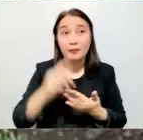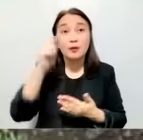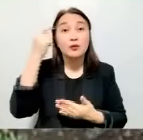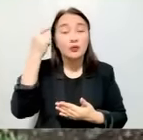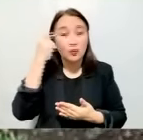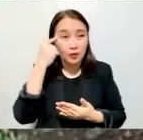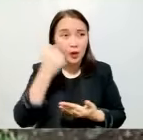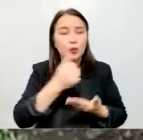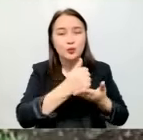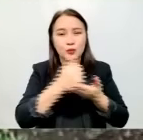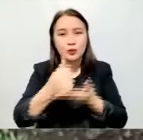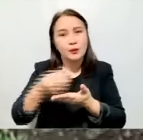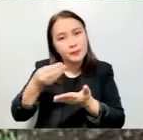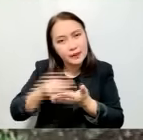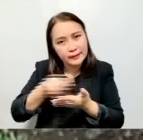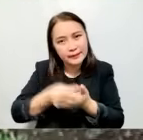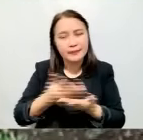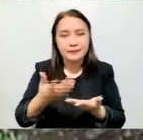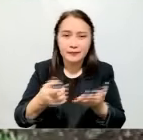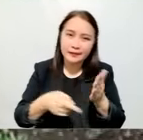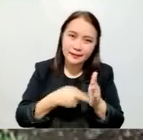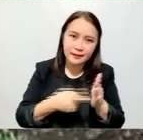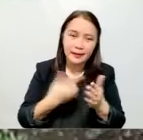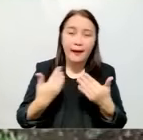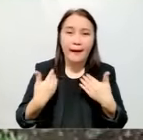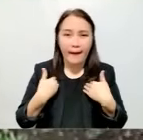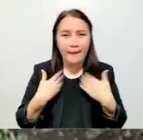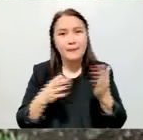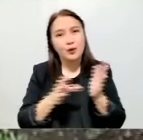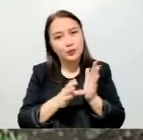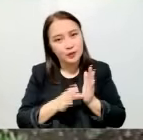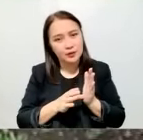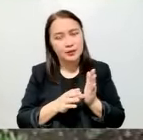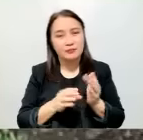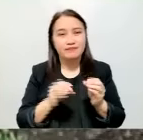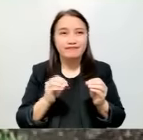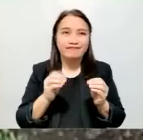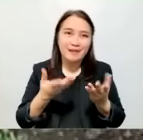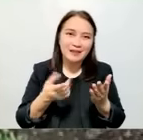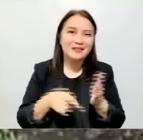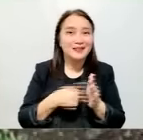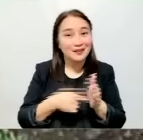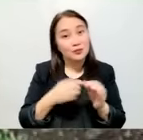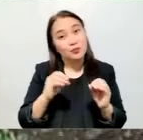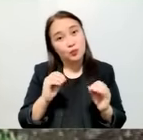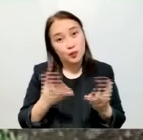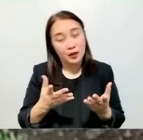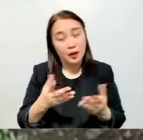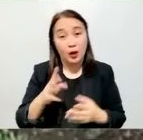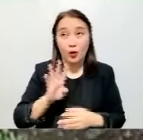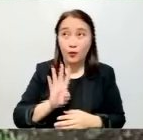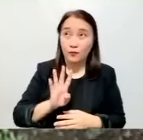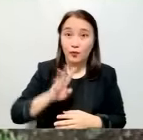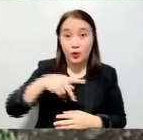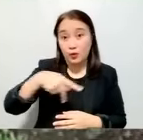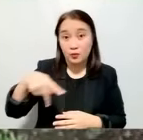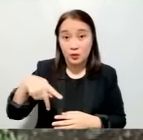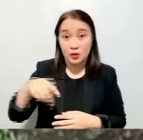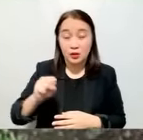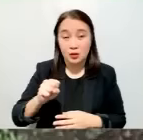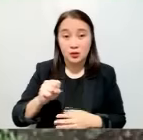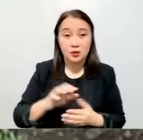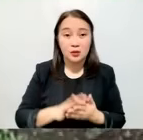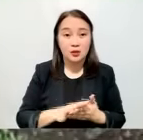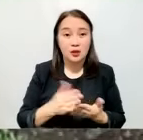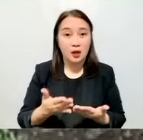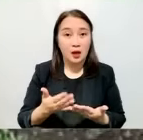pinansyal. Minsan may kondisyon, madalas wala. Nandyan po yung 4Ps, yung Conditional Cash Transfer Program,